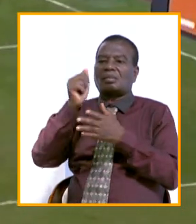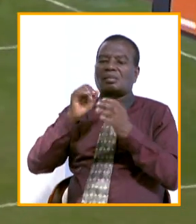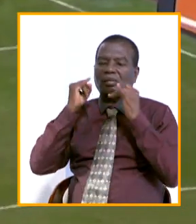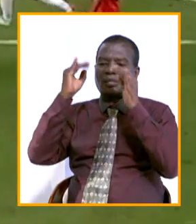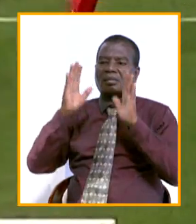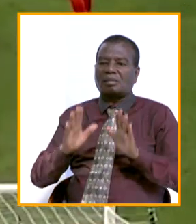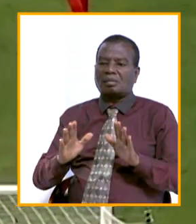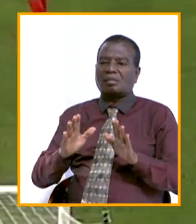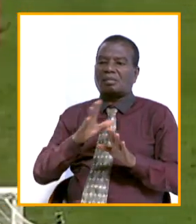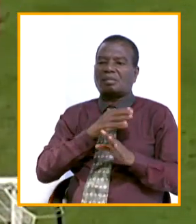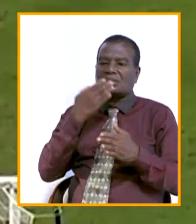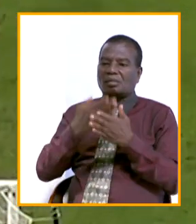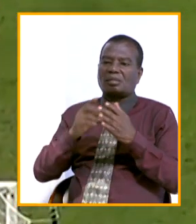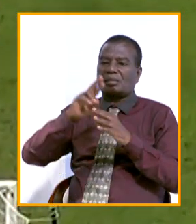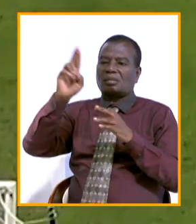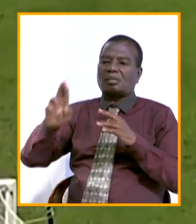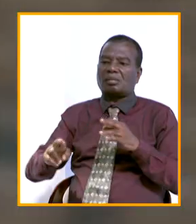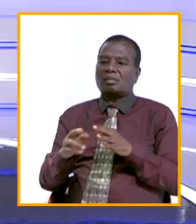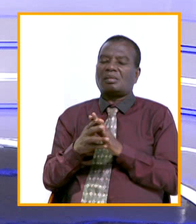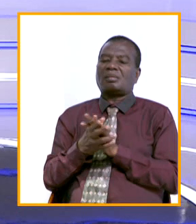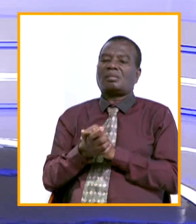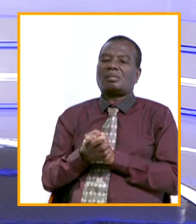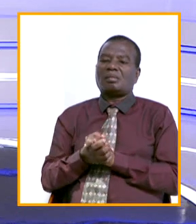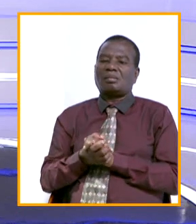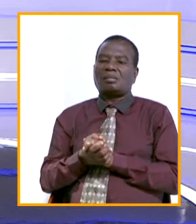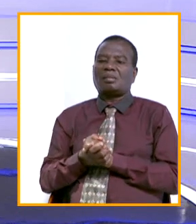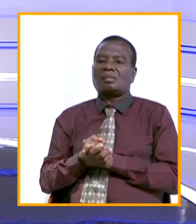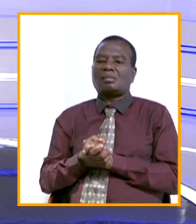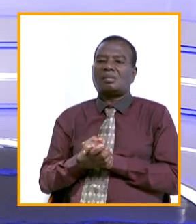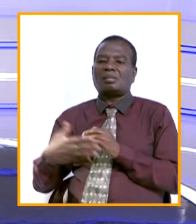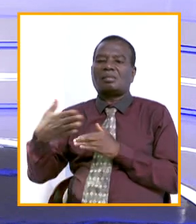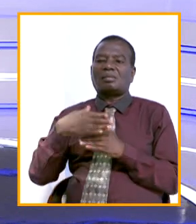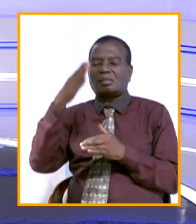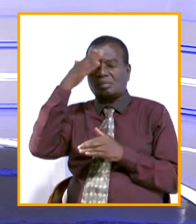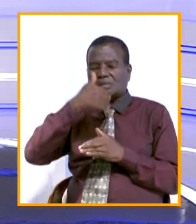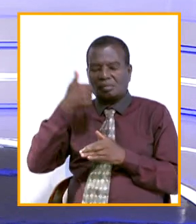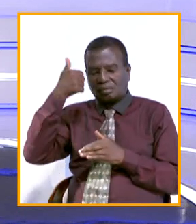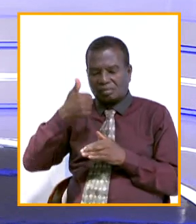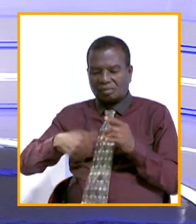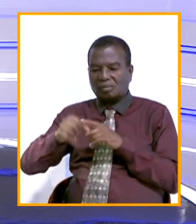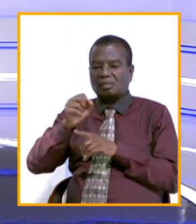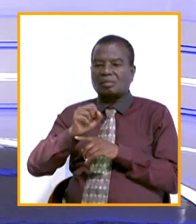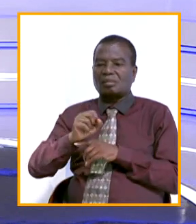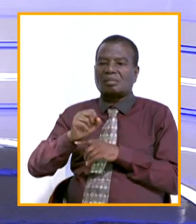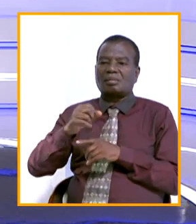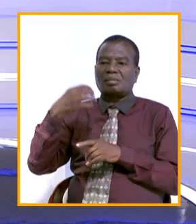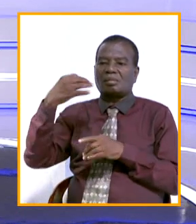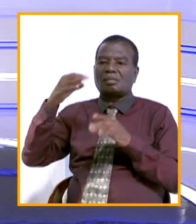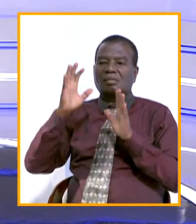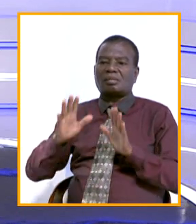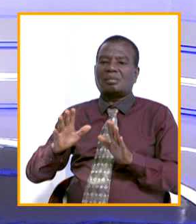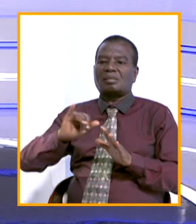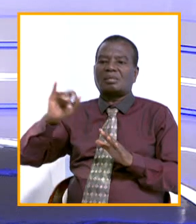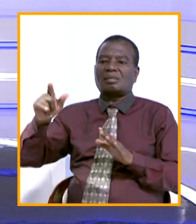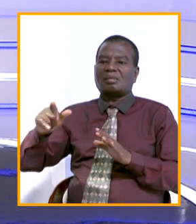Ivoiriens en cas de bons résultats. À côté de cette belle affiche sportive France-Côte d'Ivoire, il y a